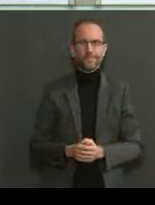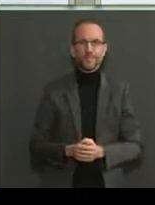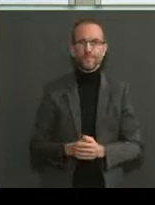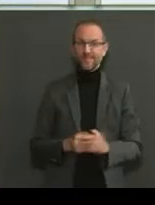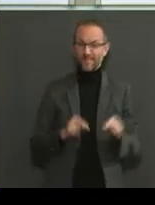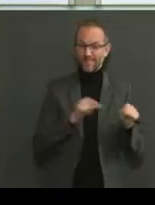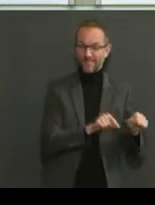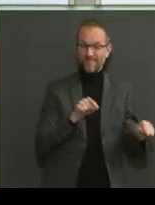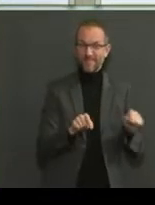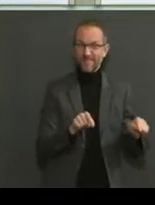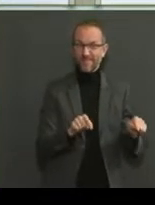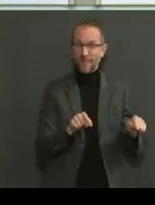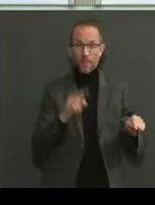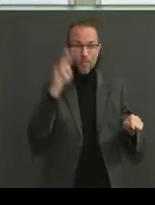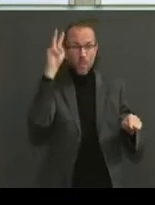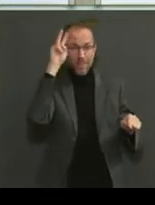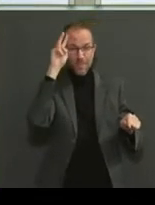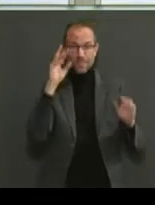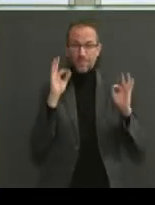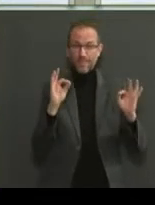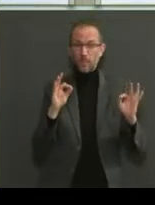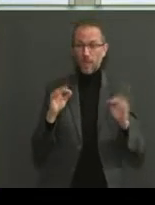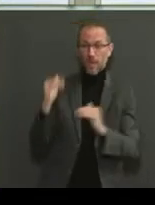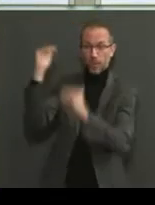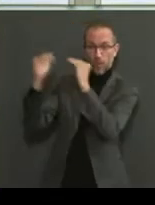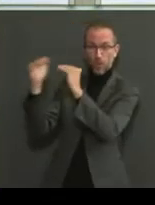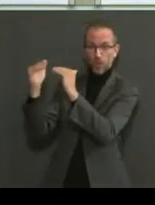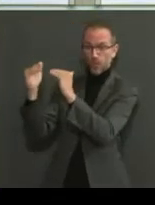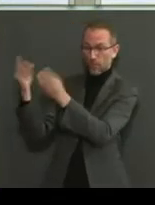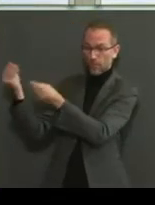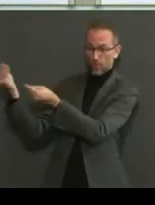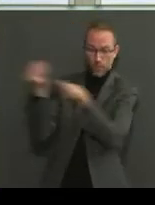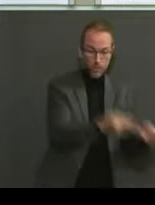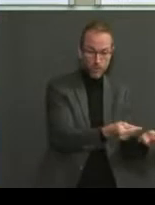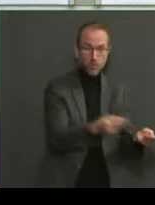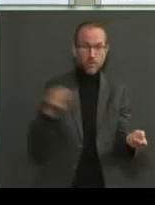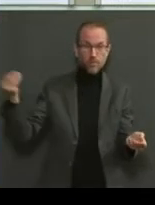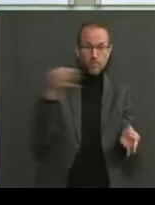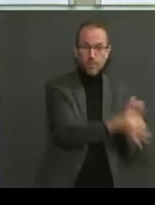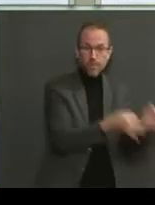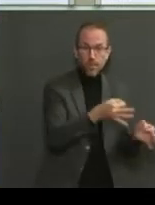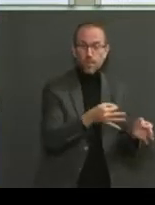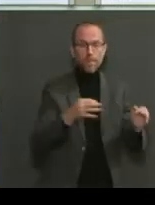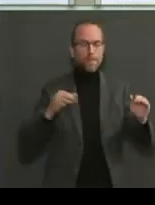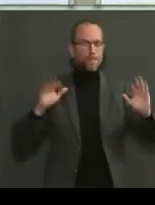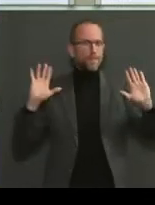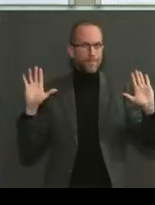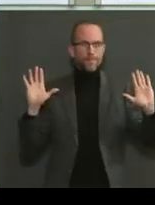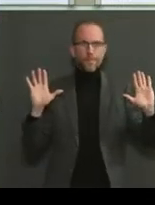a un rapport avec une propagation entre générations. Mais nous voudrions mettre en garde, une fois de